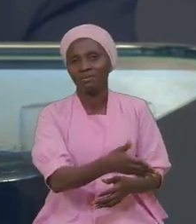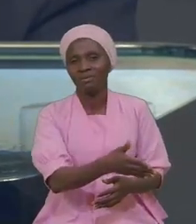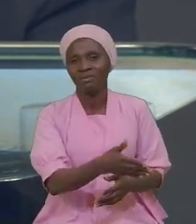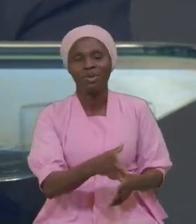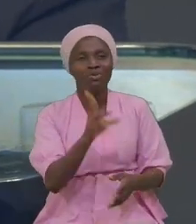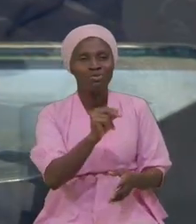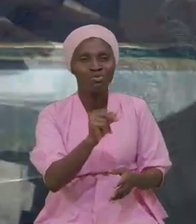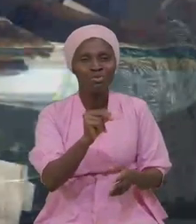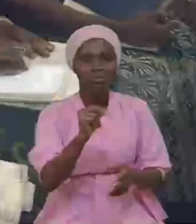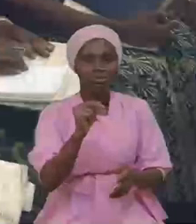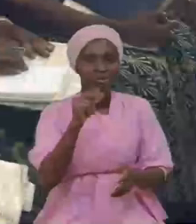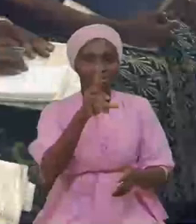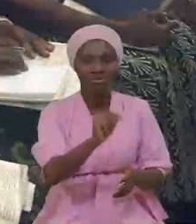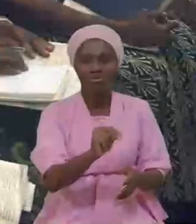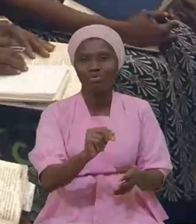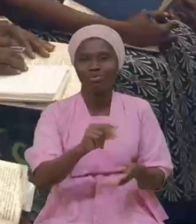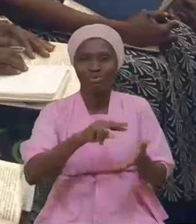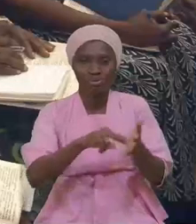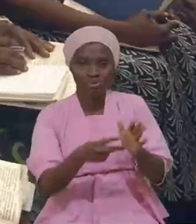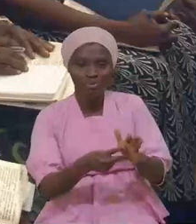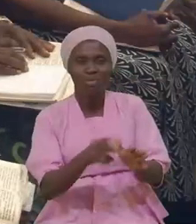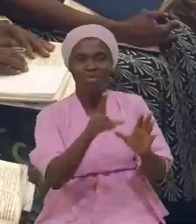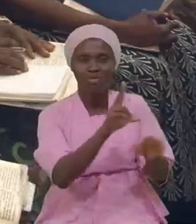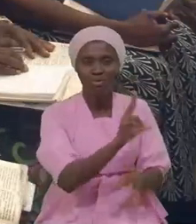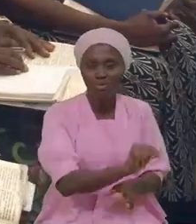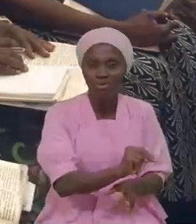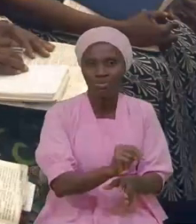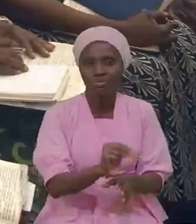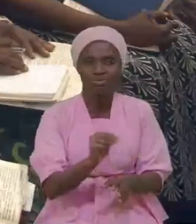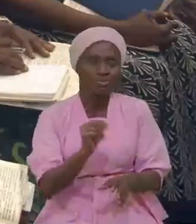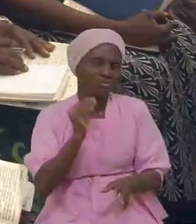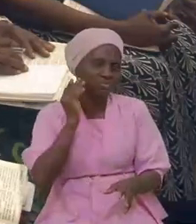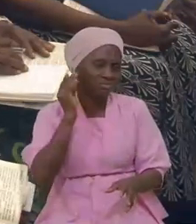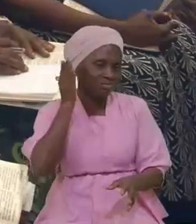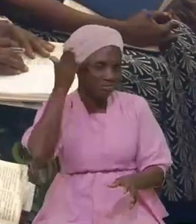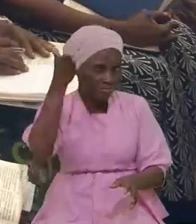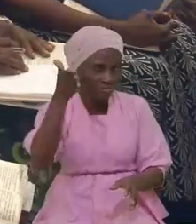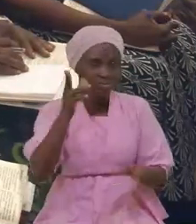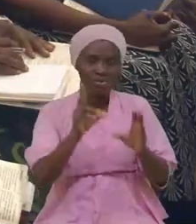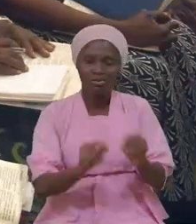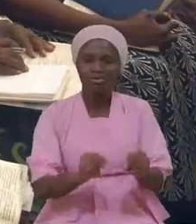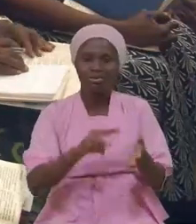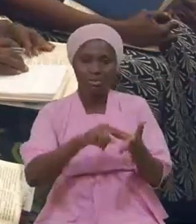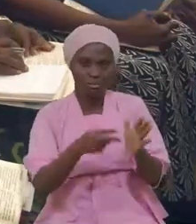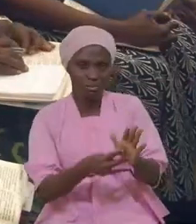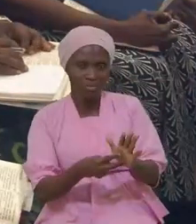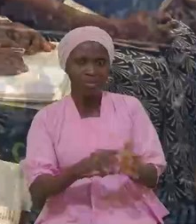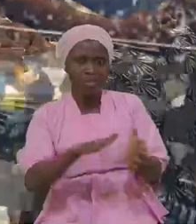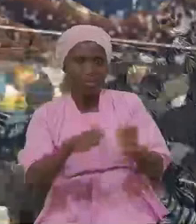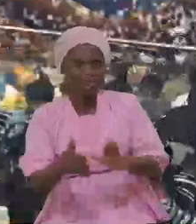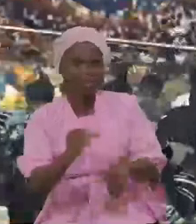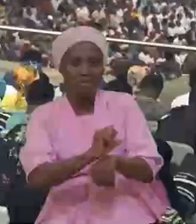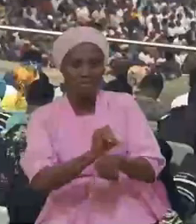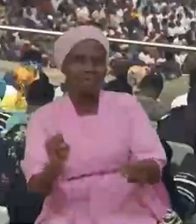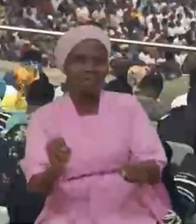but, il n'y a pas de destination. Les œuvres mortes. Il y a des œuvres mortes. Jésus a dit